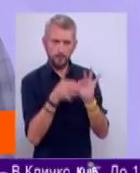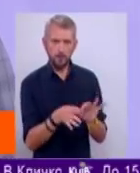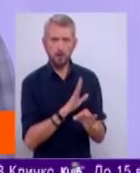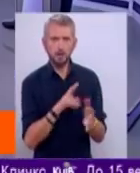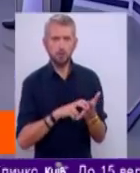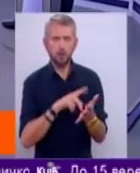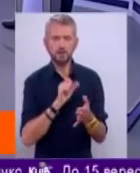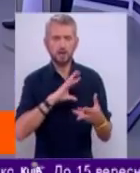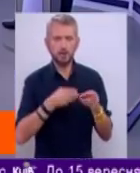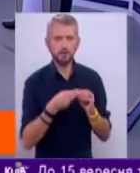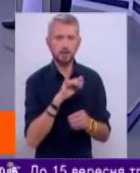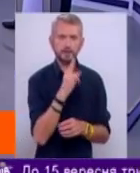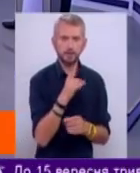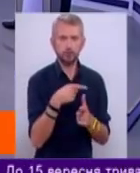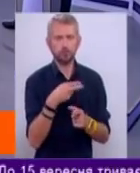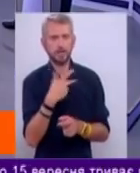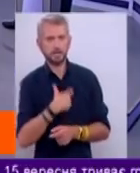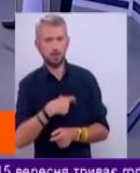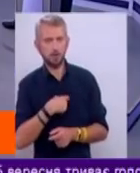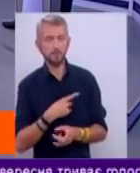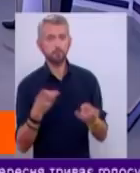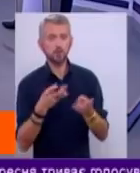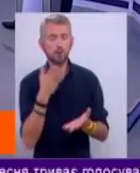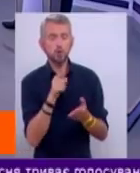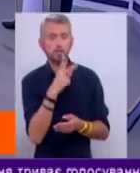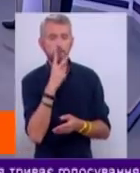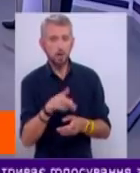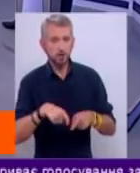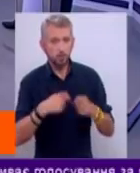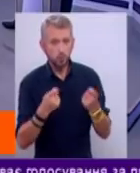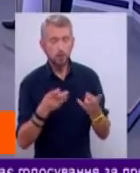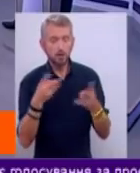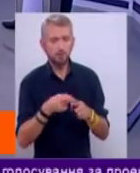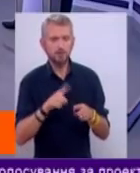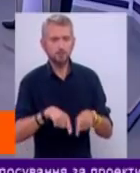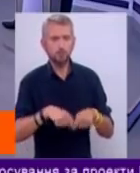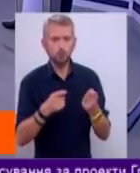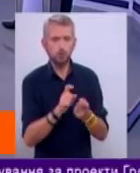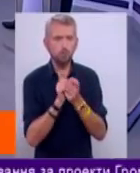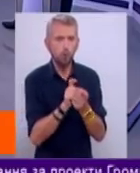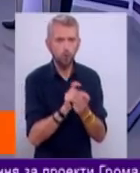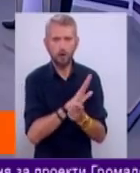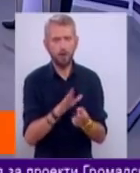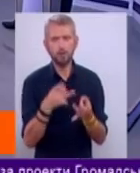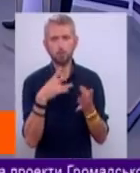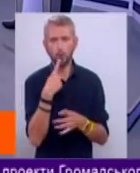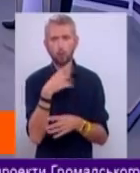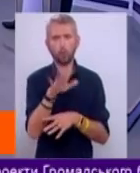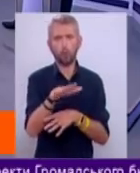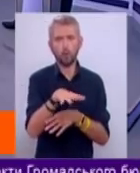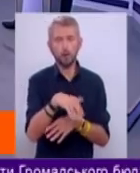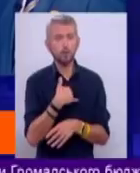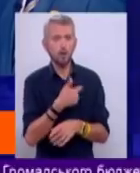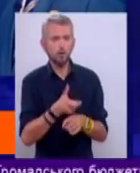за наслідки для дитини чи для себе. Потрібно, якщо ви бачите порушення, треба з цим порушенням боротися, а не говорити. Тому що у нас